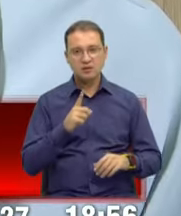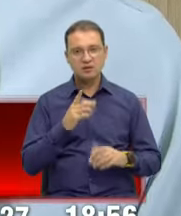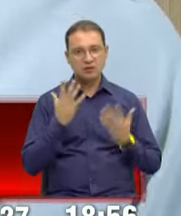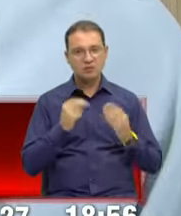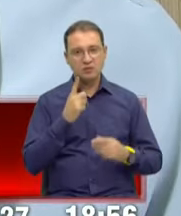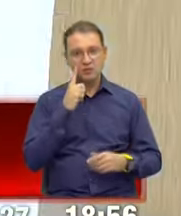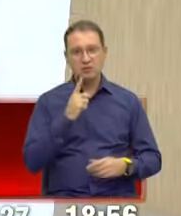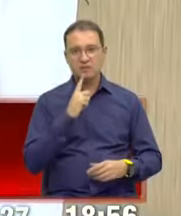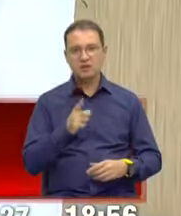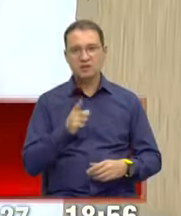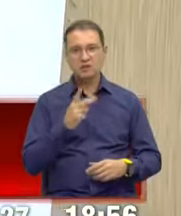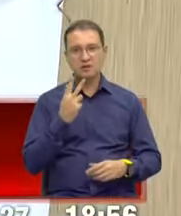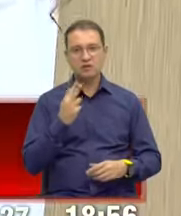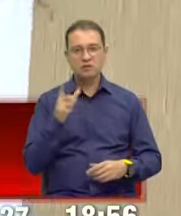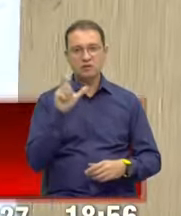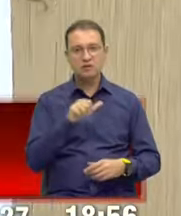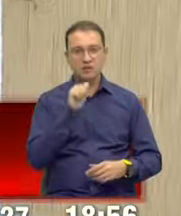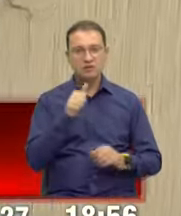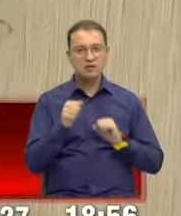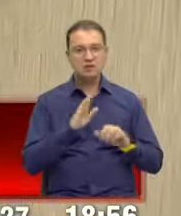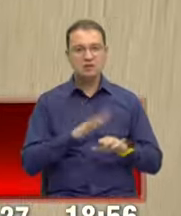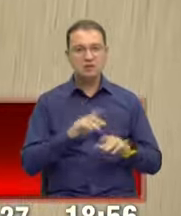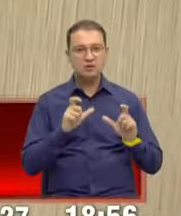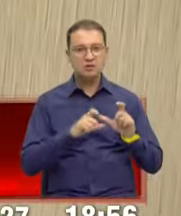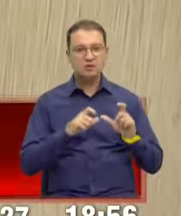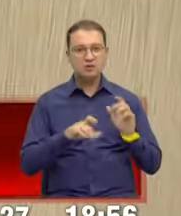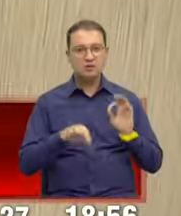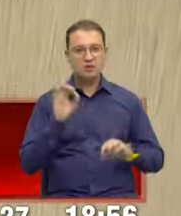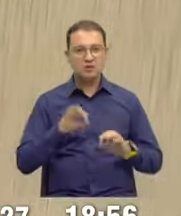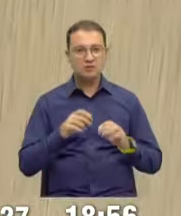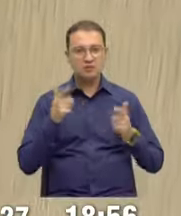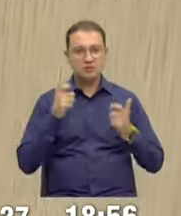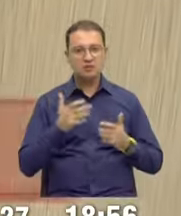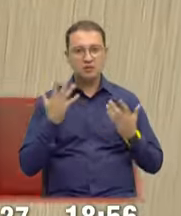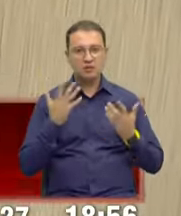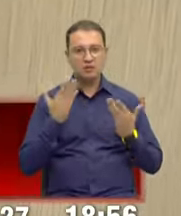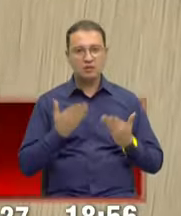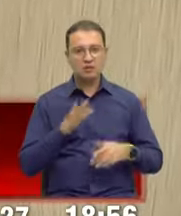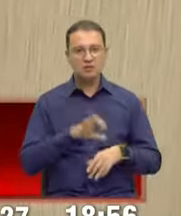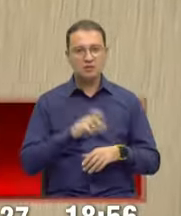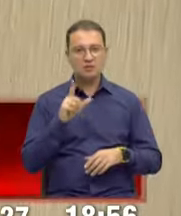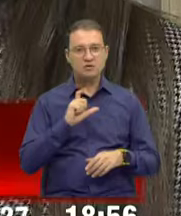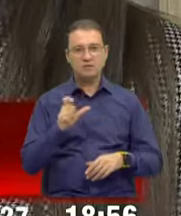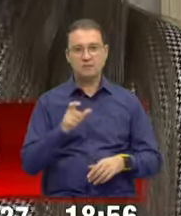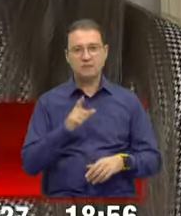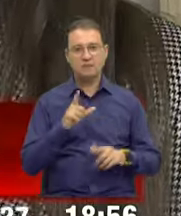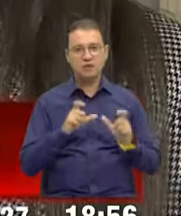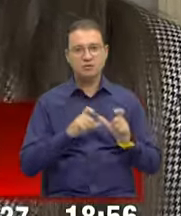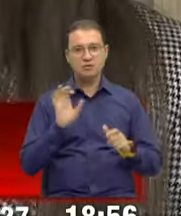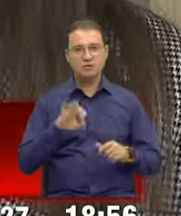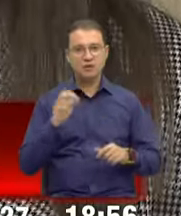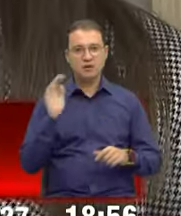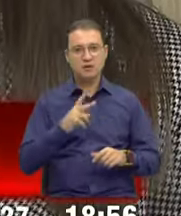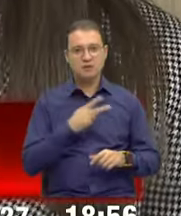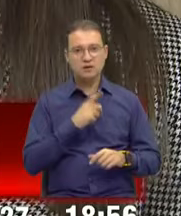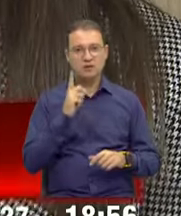oluyor görelim demiştik. 2,5 aydır hiç hareket etmeyen Sude tedavisini üstlenmeyi kabul eden doktoruna yanıt verdi. Sude buraya geldiğinde